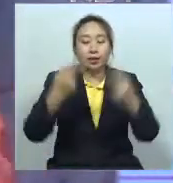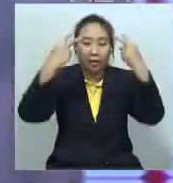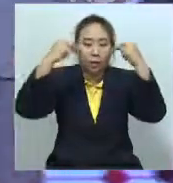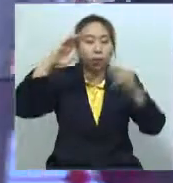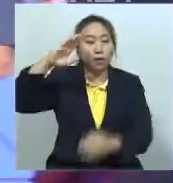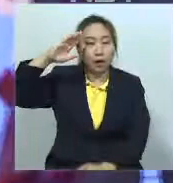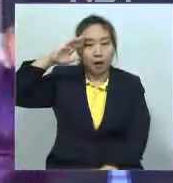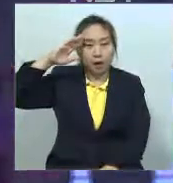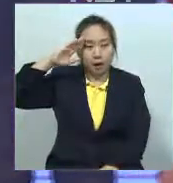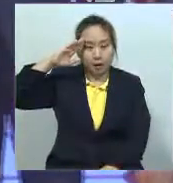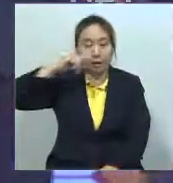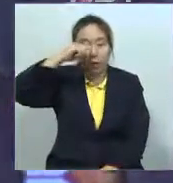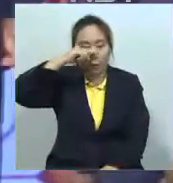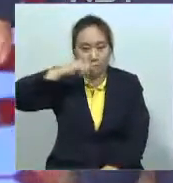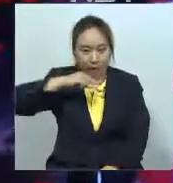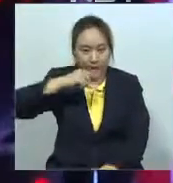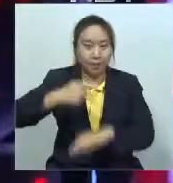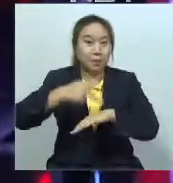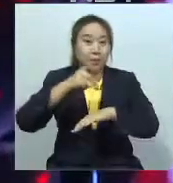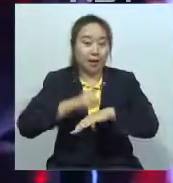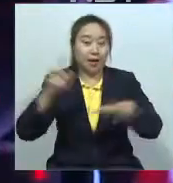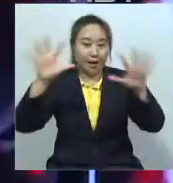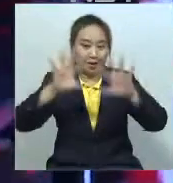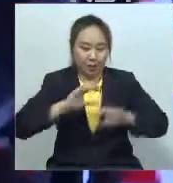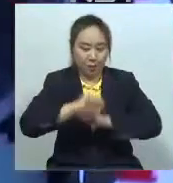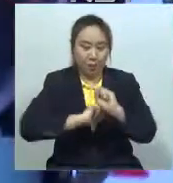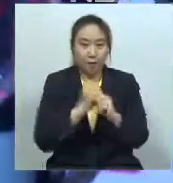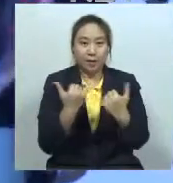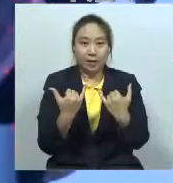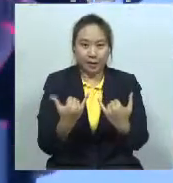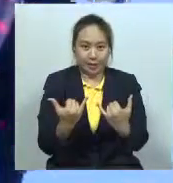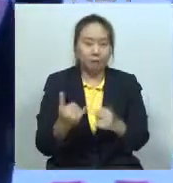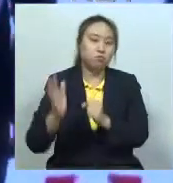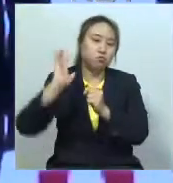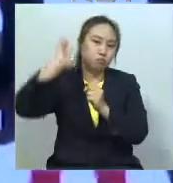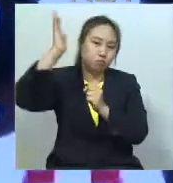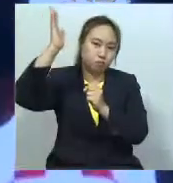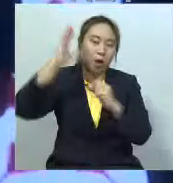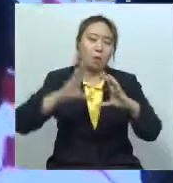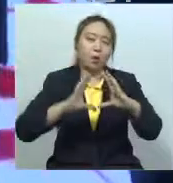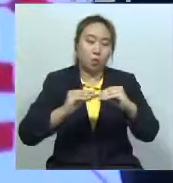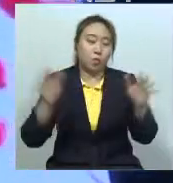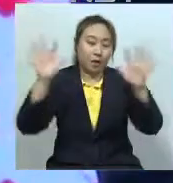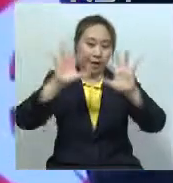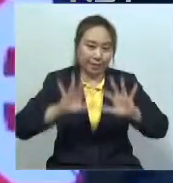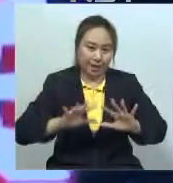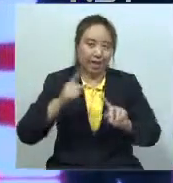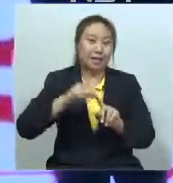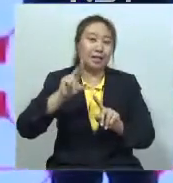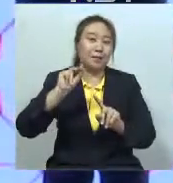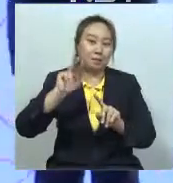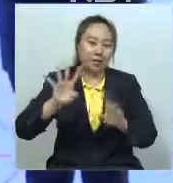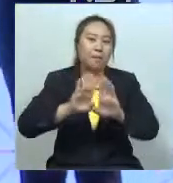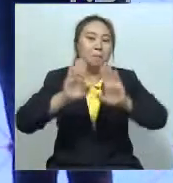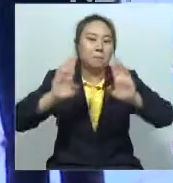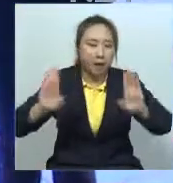โอชานายกรัฐมนตรีของไทยในฐานะประธานอาเซียนประจำปีนี้ได้กล่าวเปิดการประชุมสุดยอดอาเซียนครั้งที่34ผลักดัน